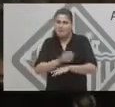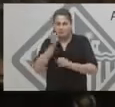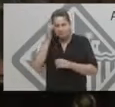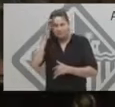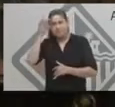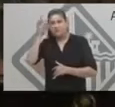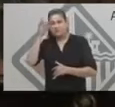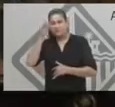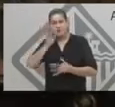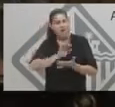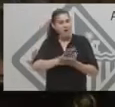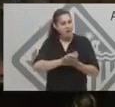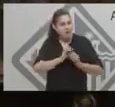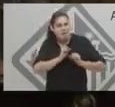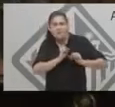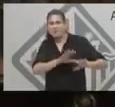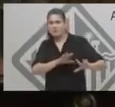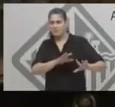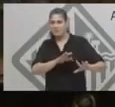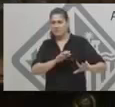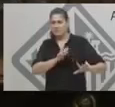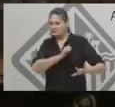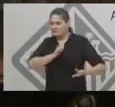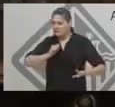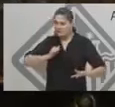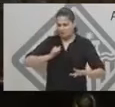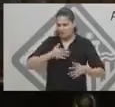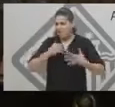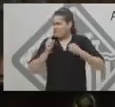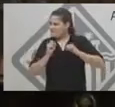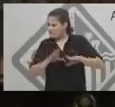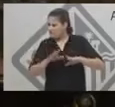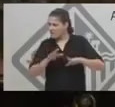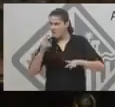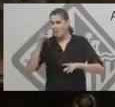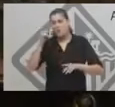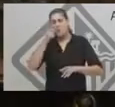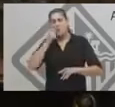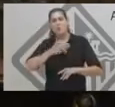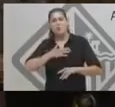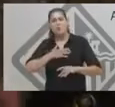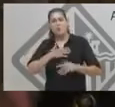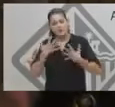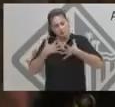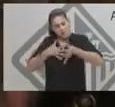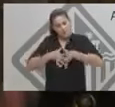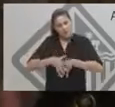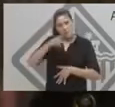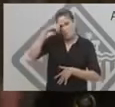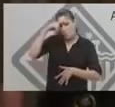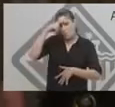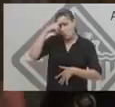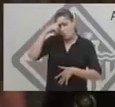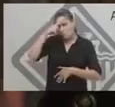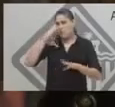calma, a desposseir-se de personalismes i a posseir-se d'humanisme, que apel·lava la cultura com l'únic